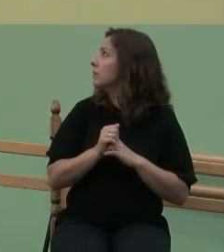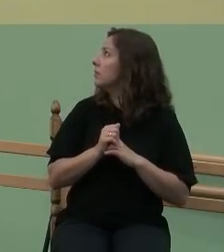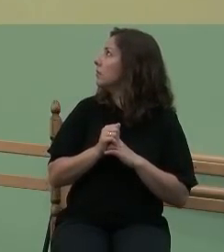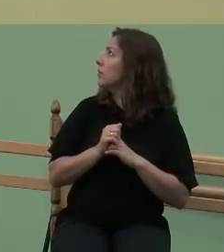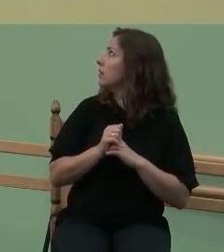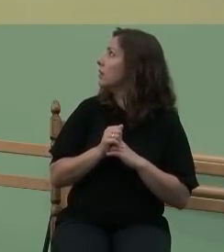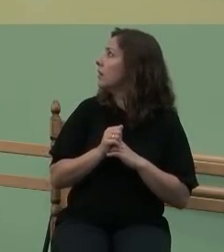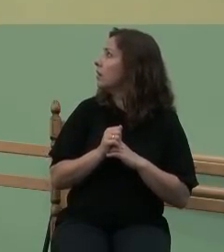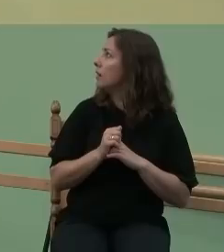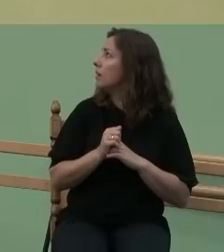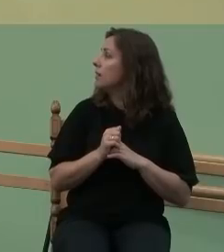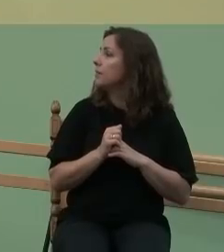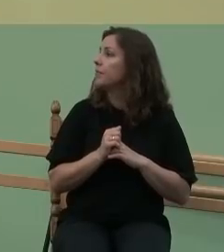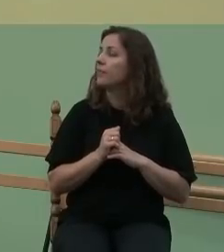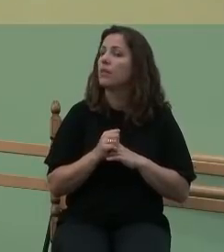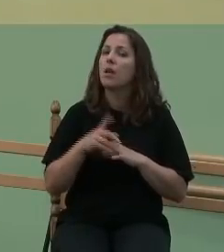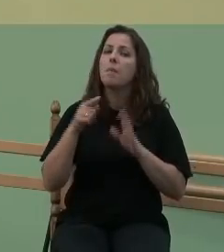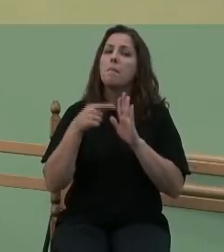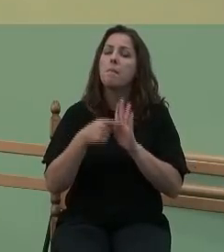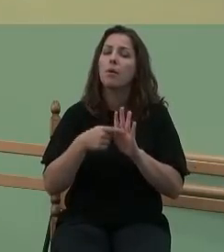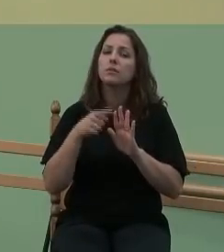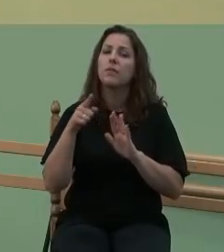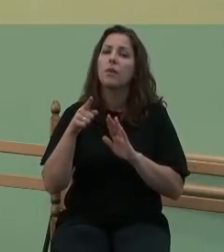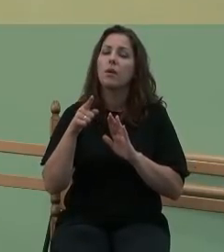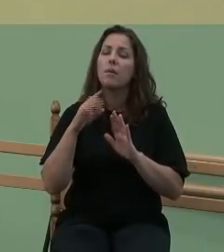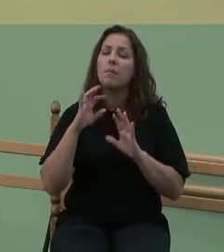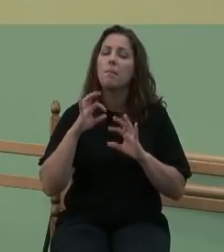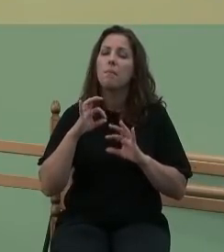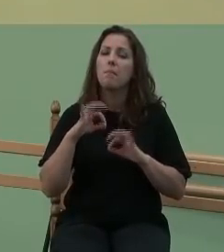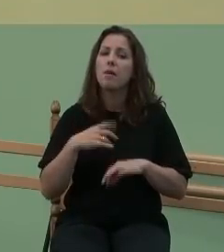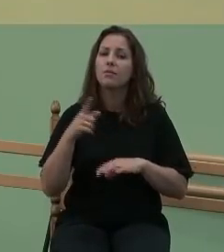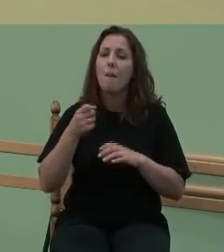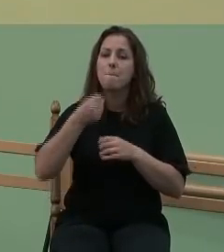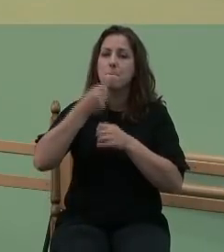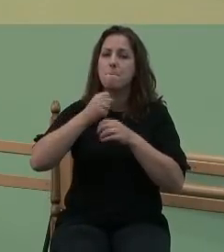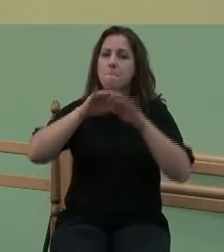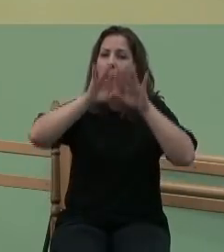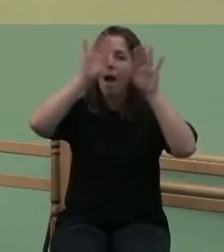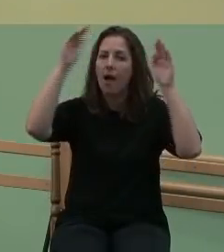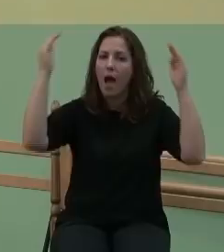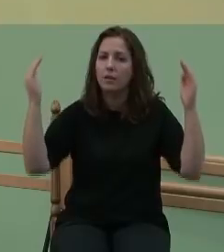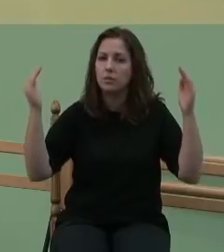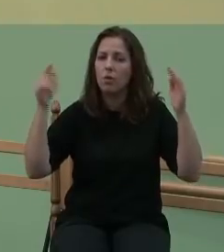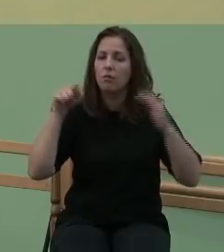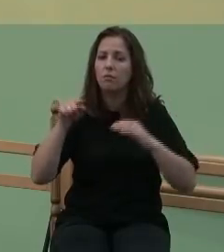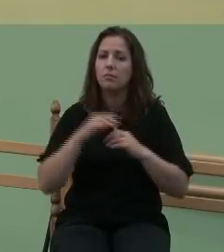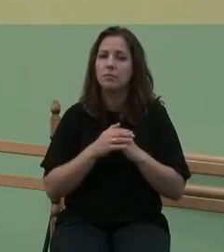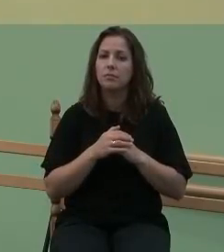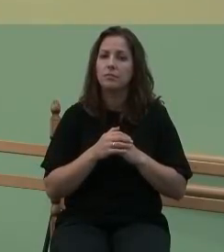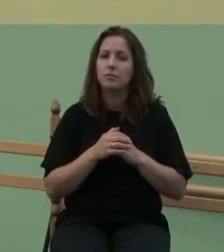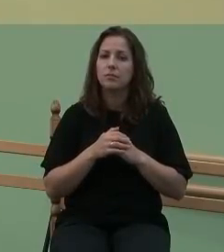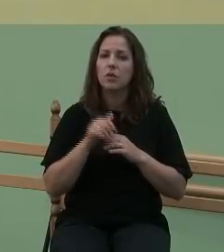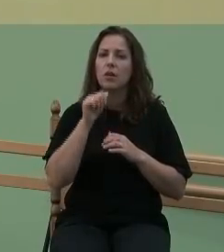odchodziłam z sądu. Otóż pokazałam jeszcze Państwu parasol z gwiazdami